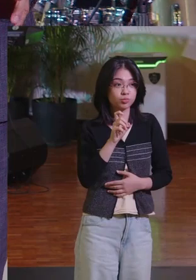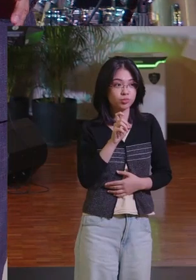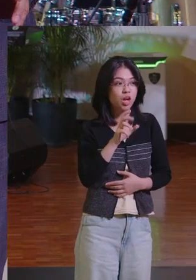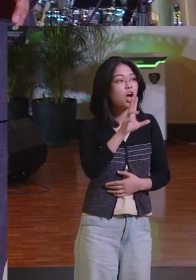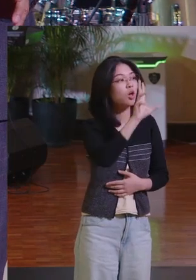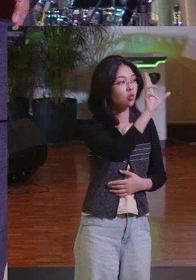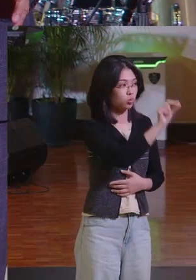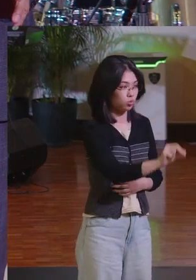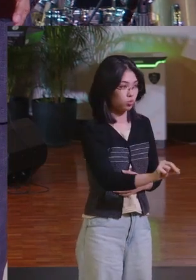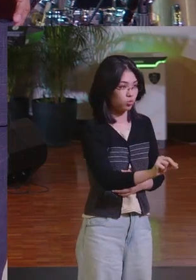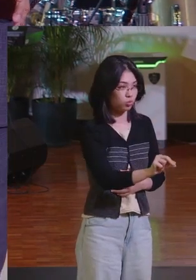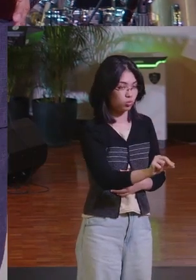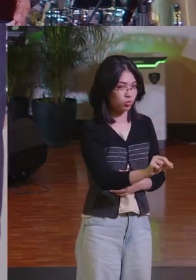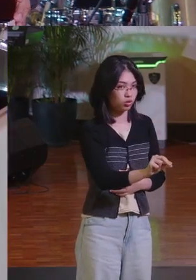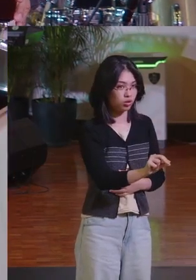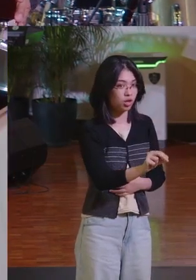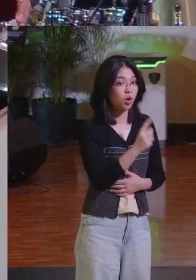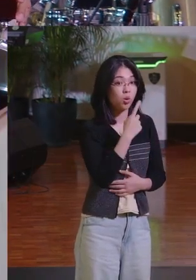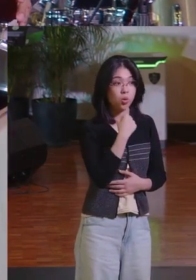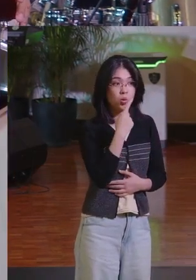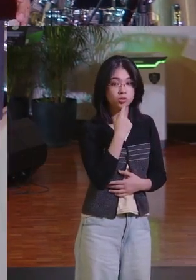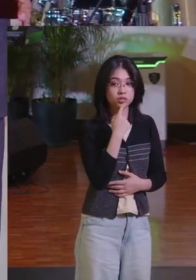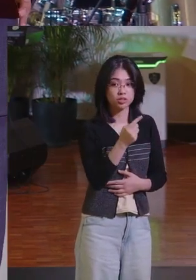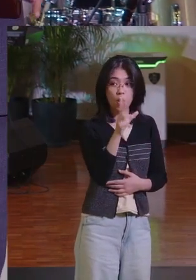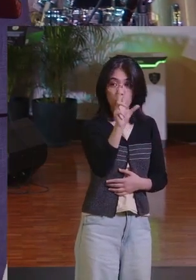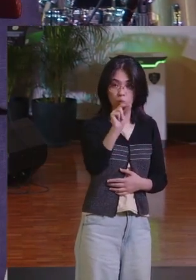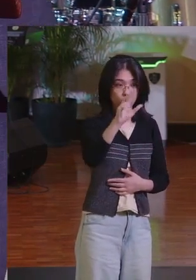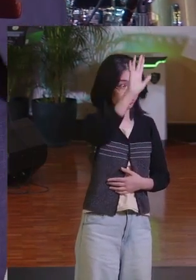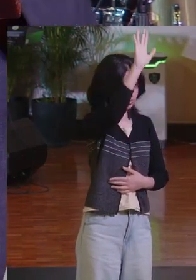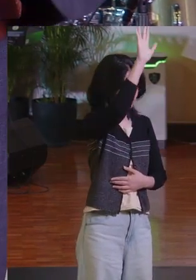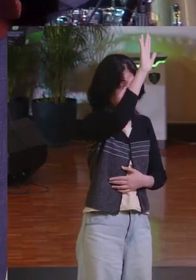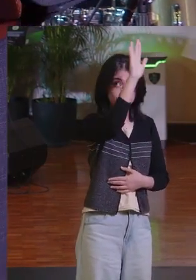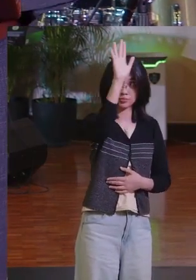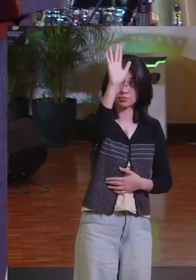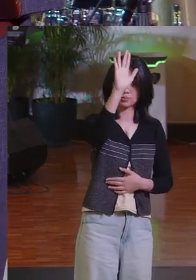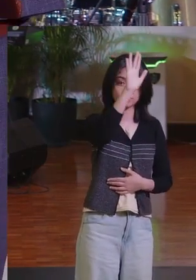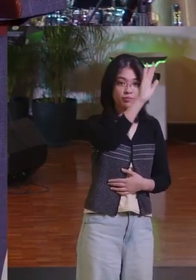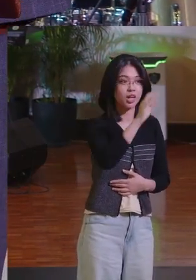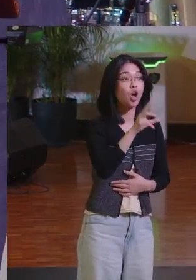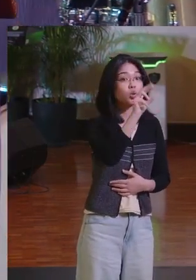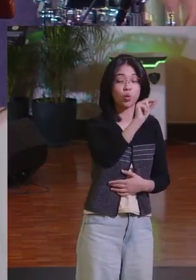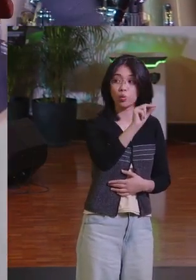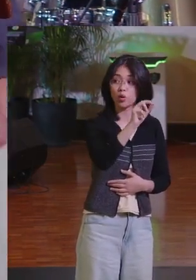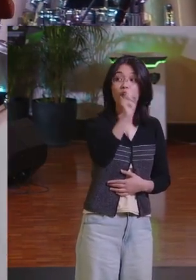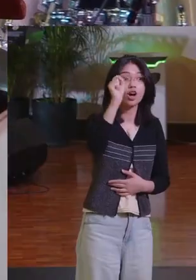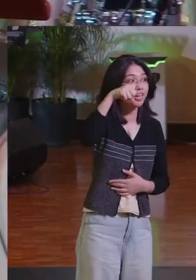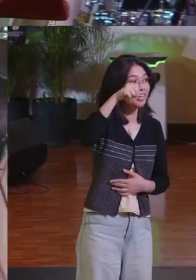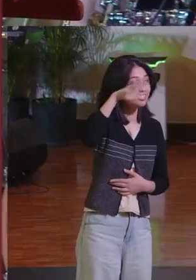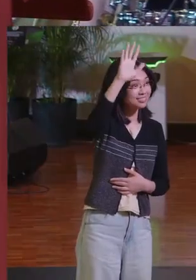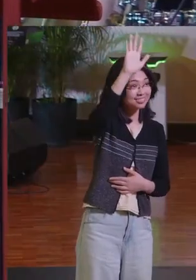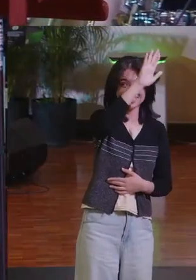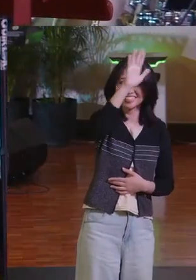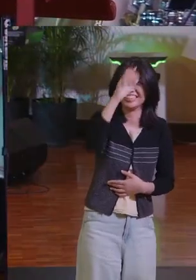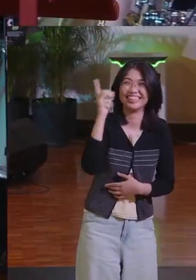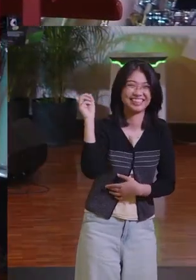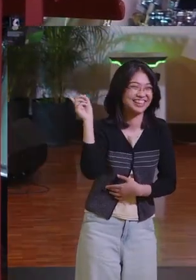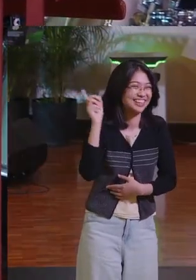No. Sino sabing no? Sino sabing yes? Halika, toss coin tayo.